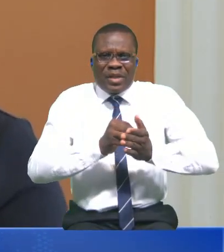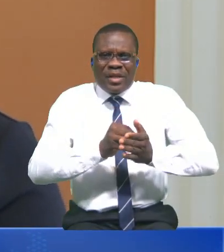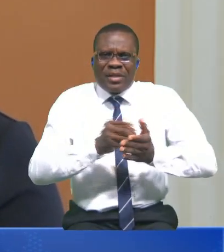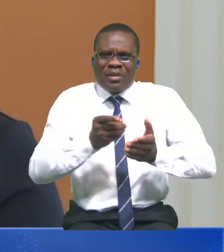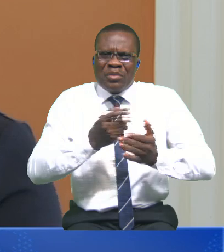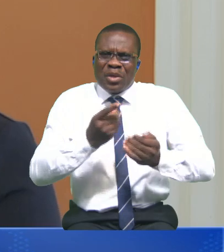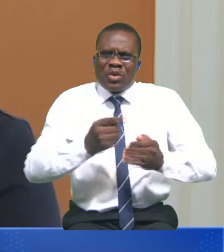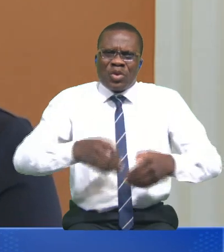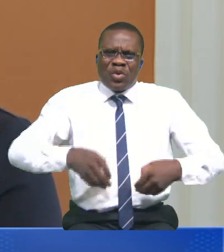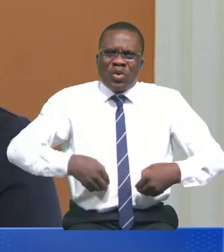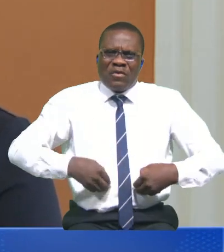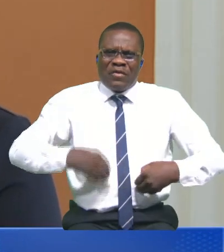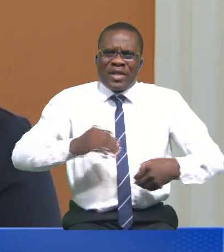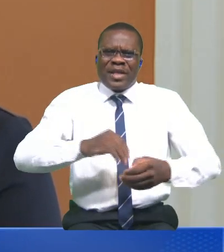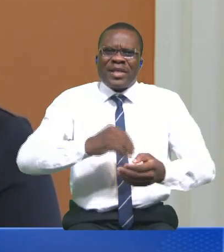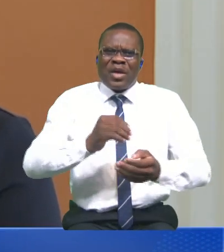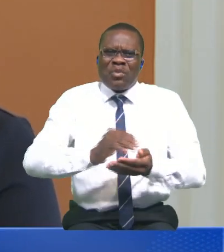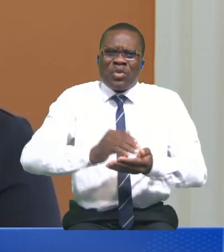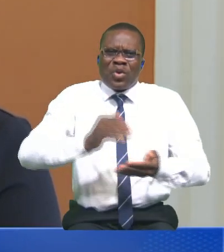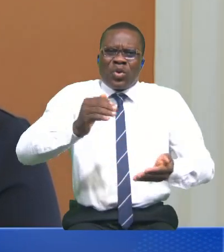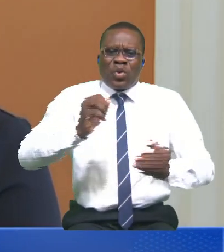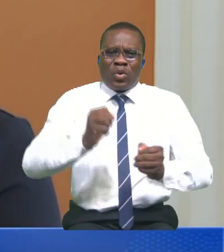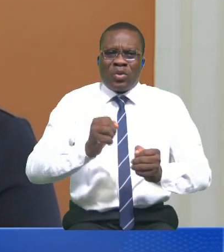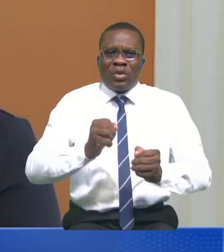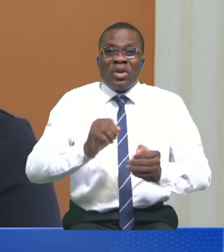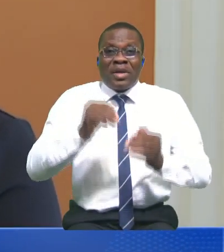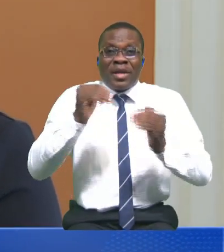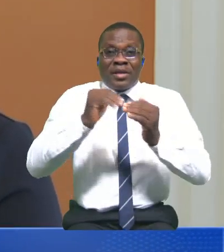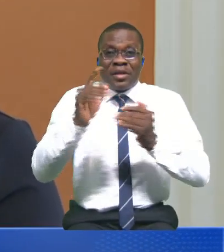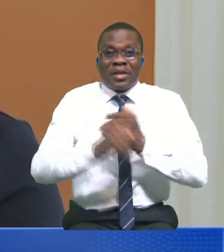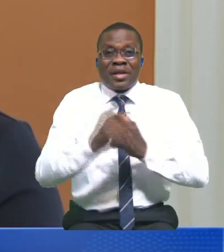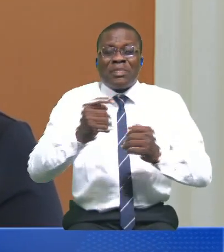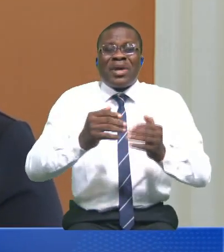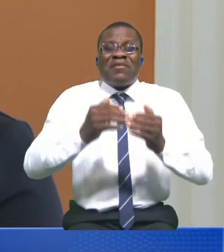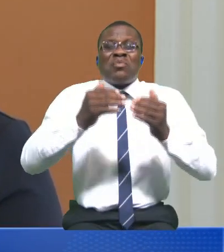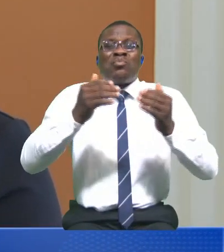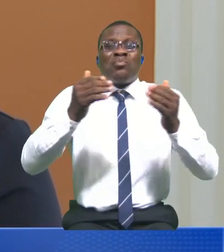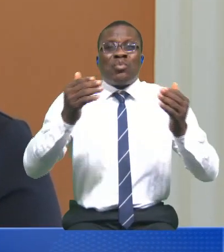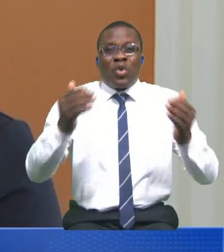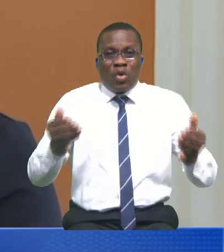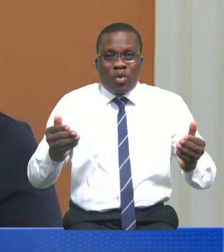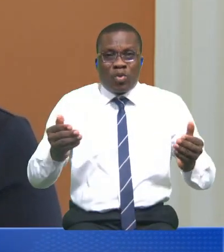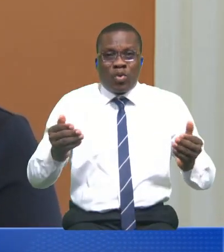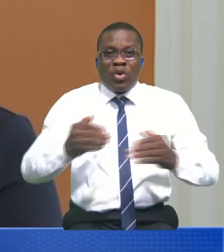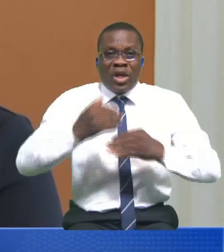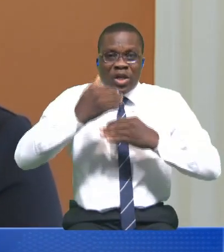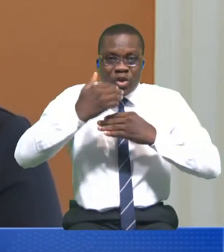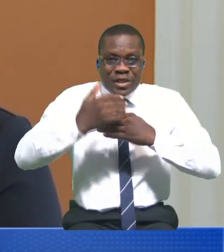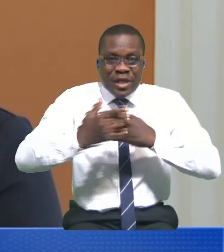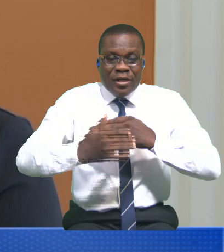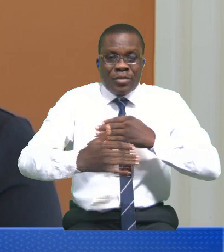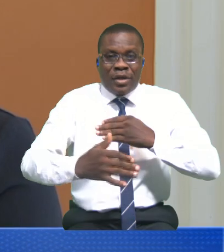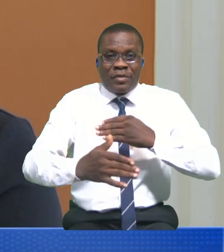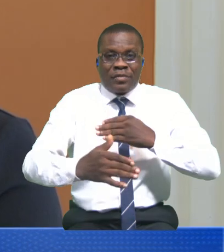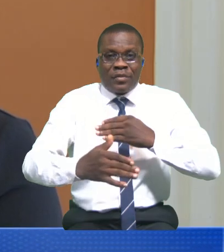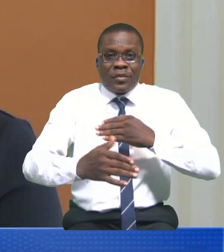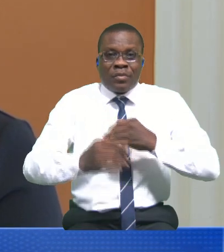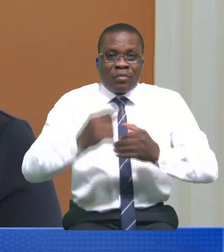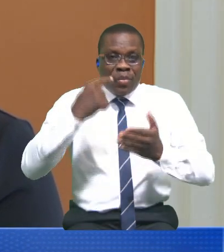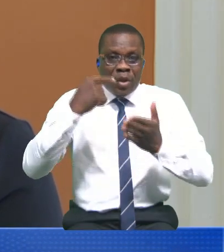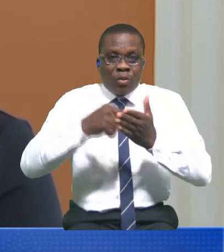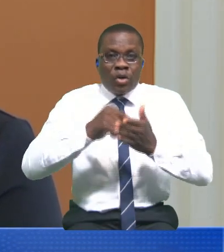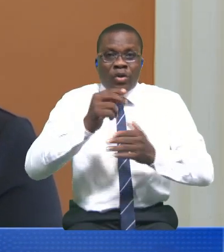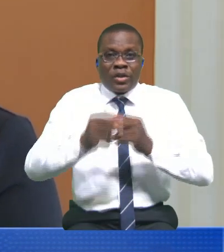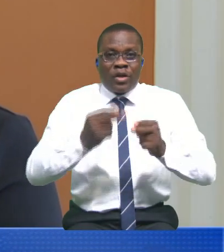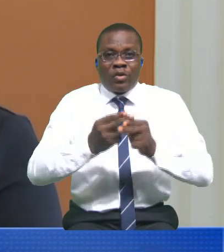niveau du ventre c'était également euh beaucoup de seillement ou un constat normal qui